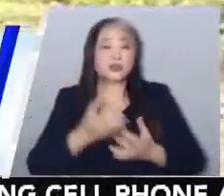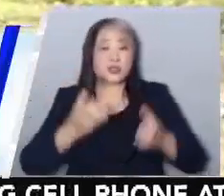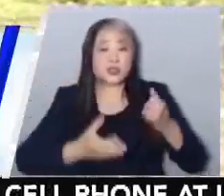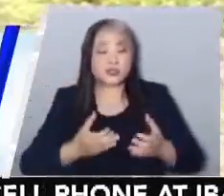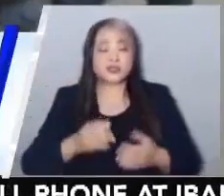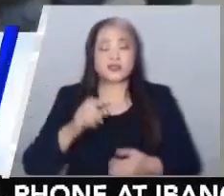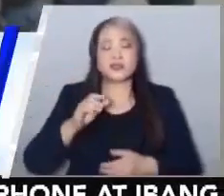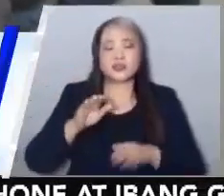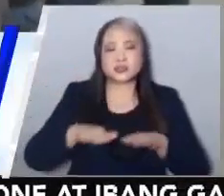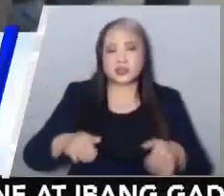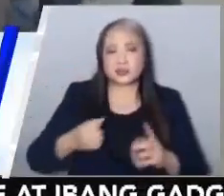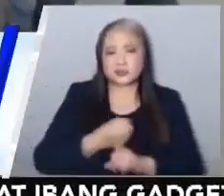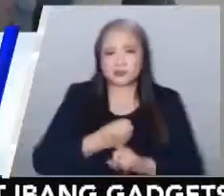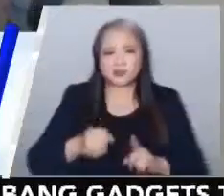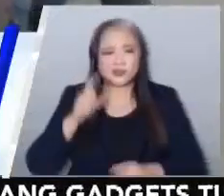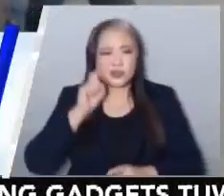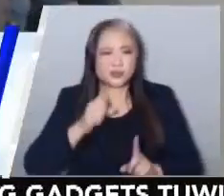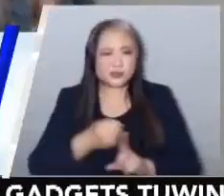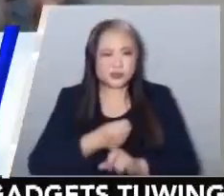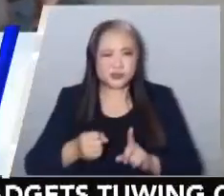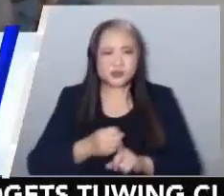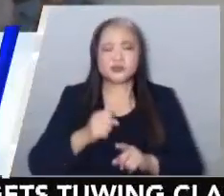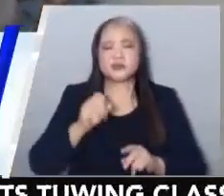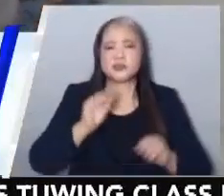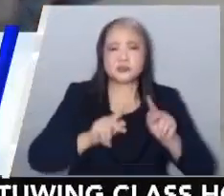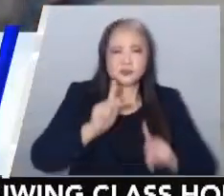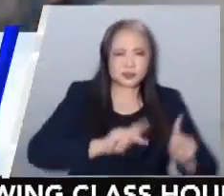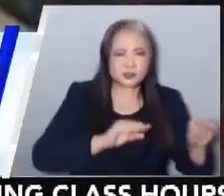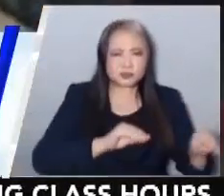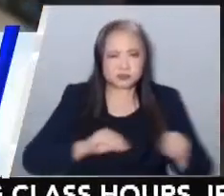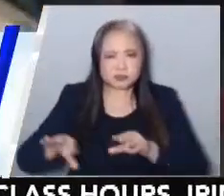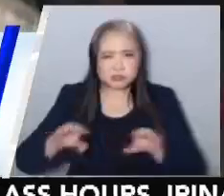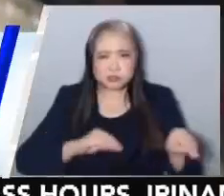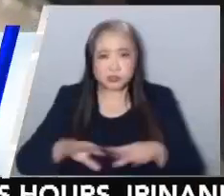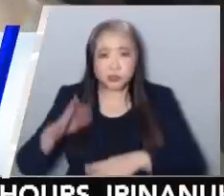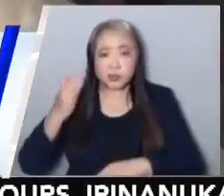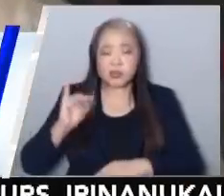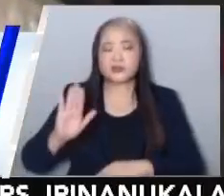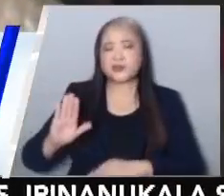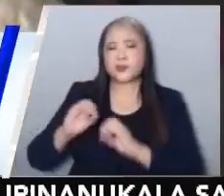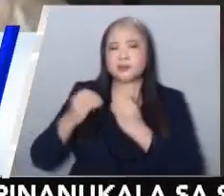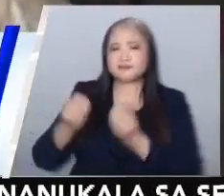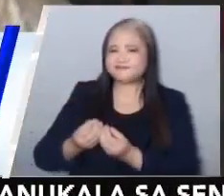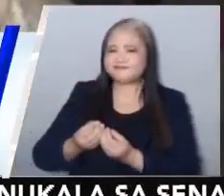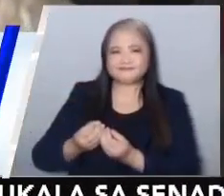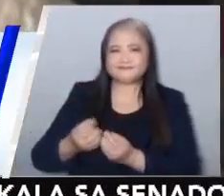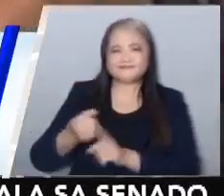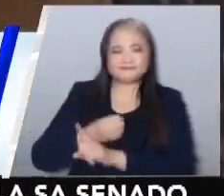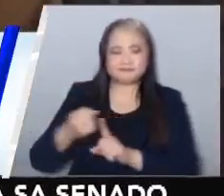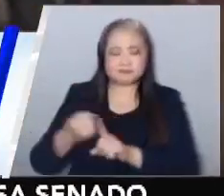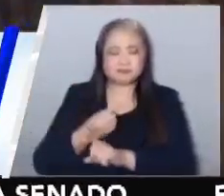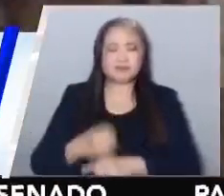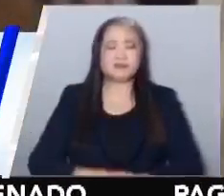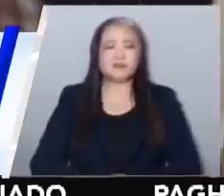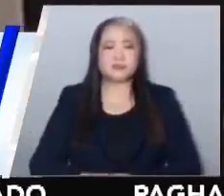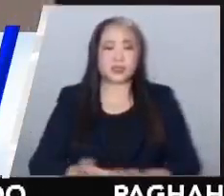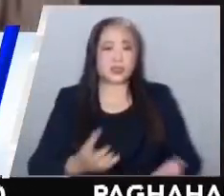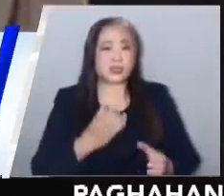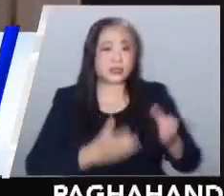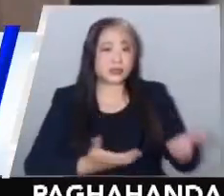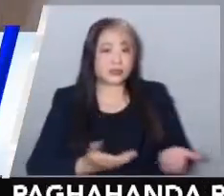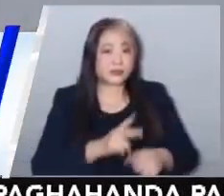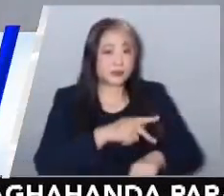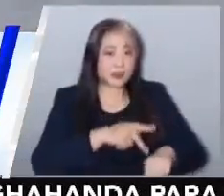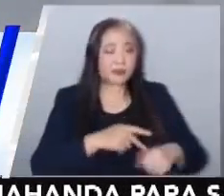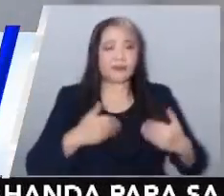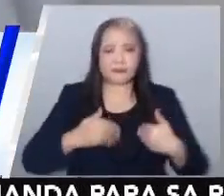trafficking dahil sa pang-abuso umano sa ilang miyembro ng kanyang organisasyon. Bukod sa mga kaso dito sa Pilipinas, wanted din si Kibuloy sa Amerika